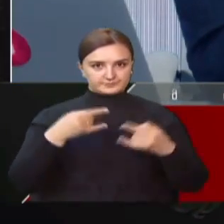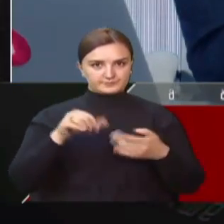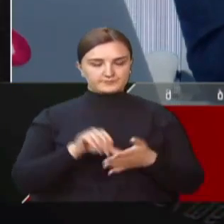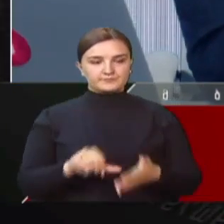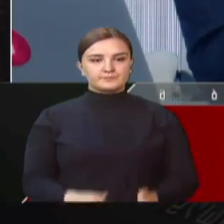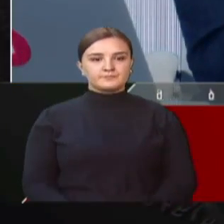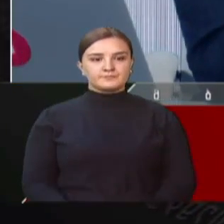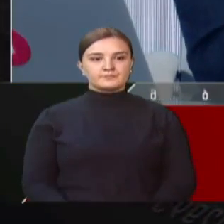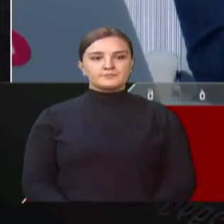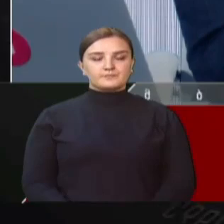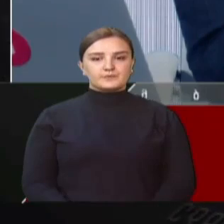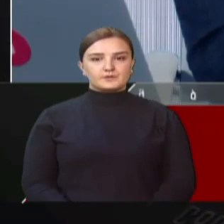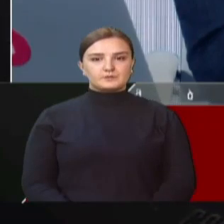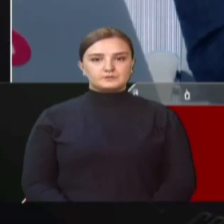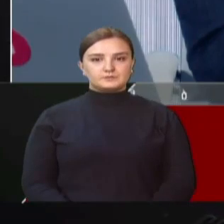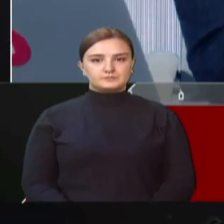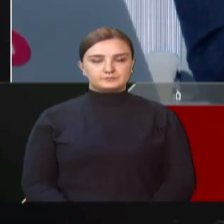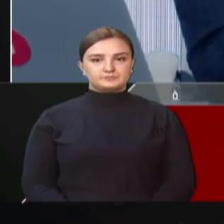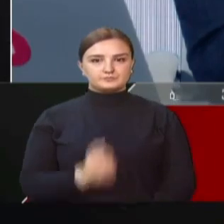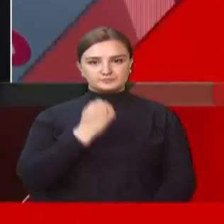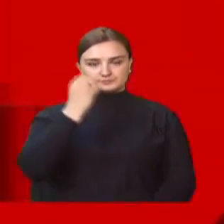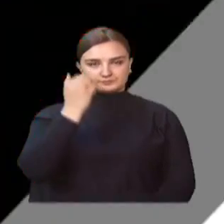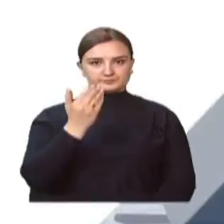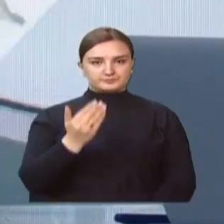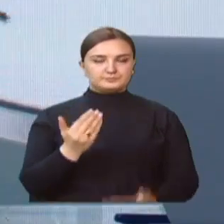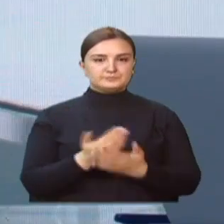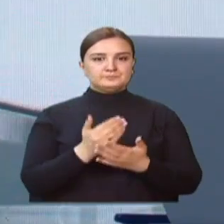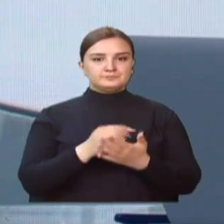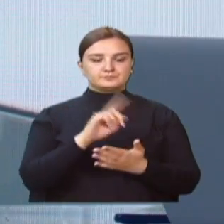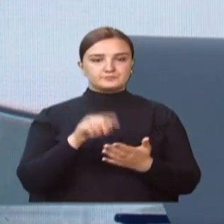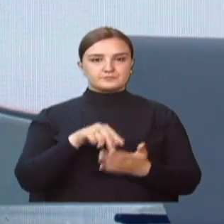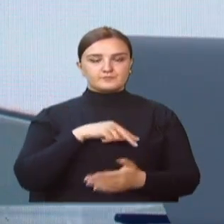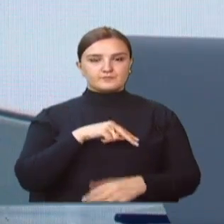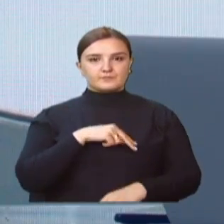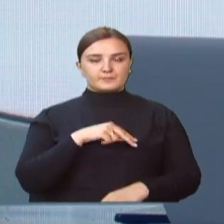მონაწილეობისთვის. დიახ. მადლობთ თქვენ. მოაბის